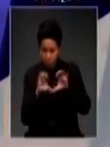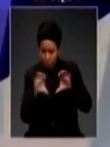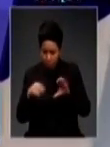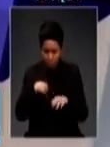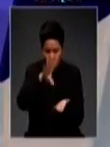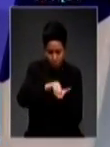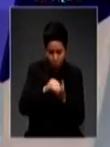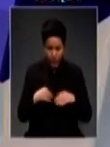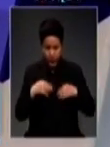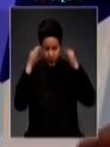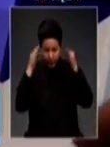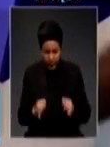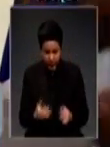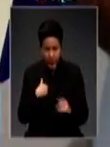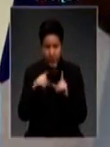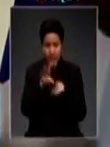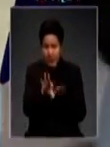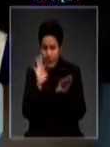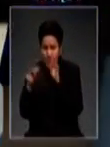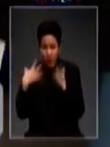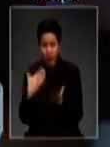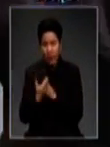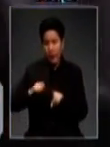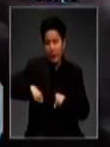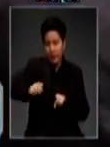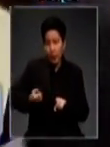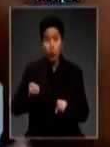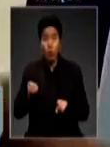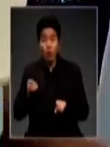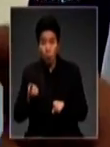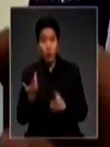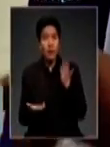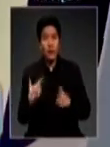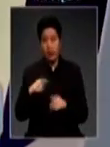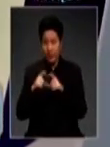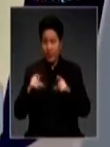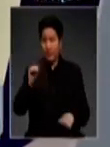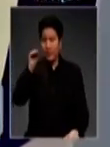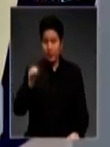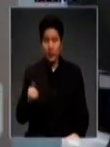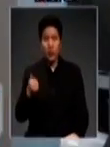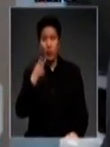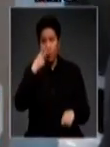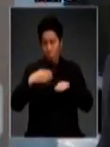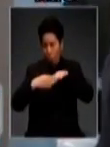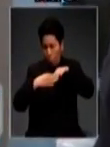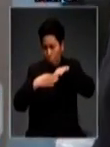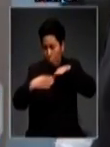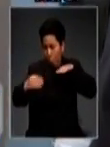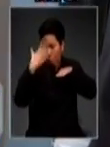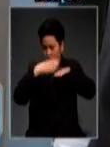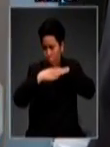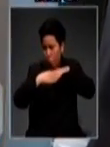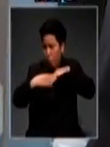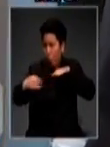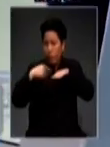กอบการตัดสินใจเลือกทัวร์แล้วจ่ายได้ทั้งเงินสดและบัตรเครดิตครับ แหลมพรมเทพที่เขาบอกอุ้ยแหลมพรมเทพสวยยังไ